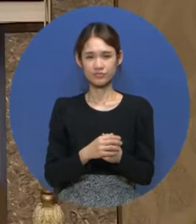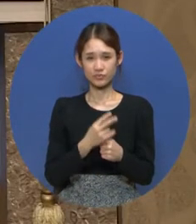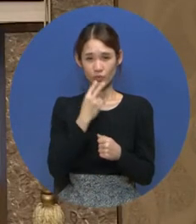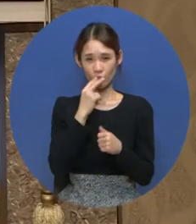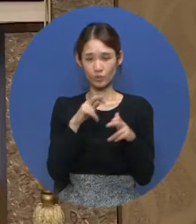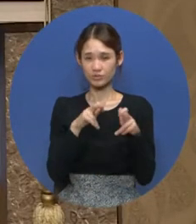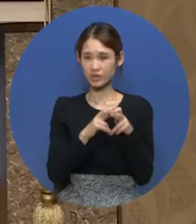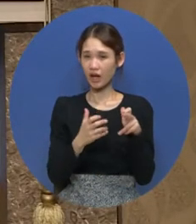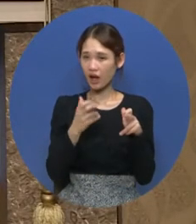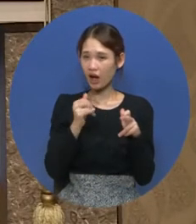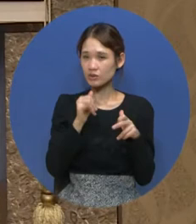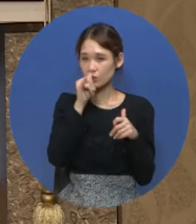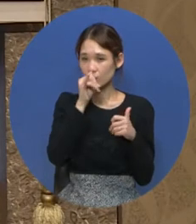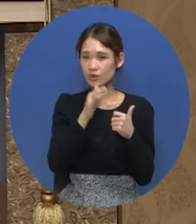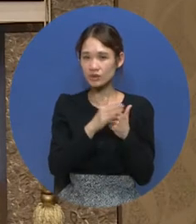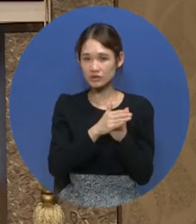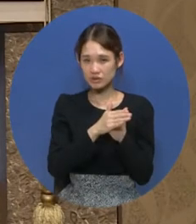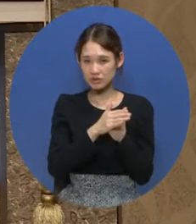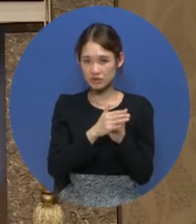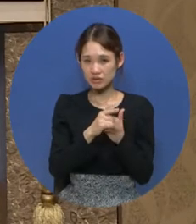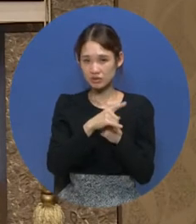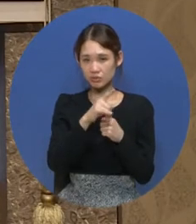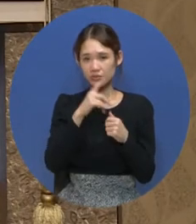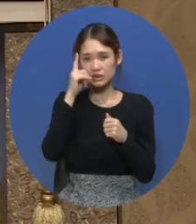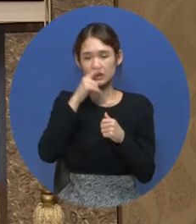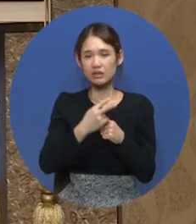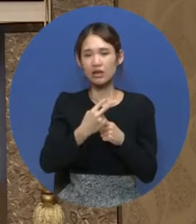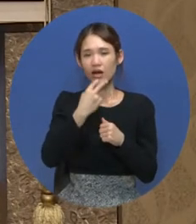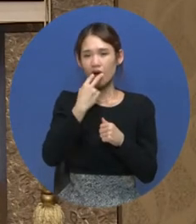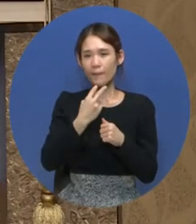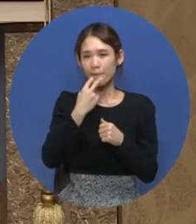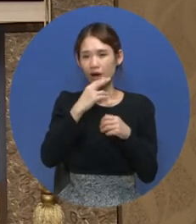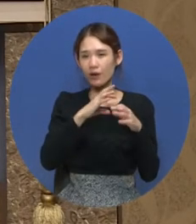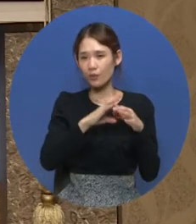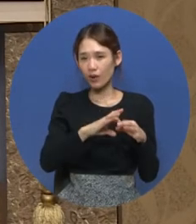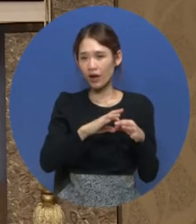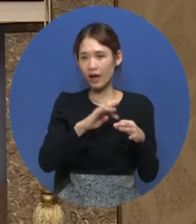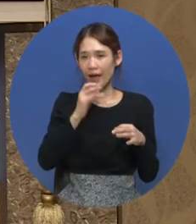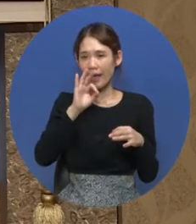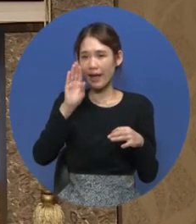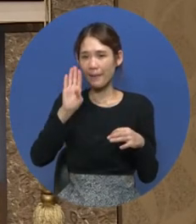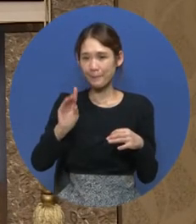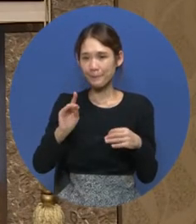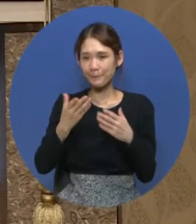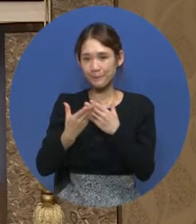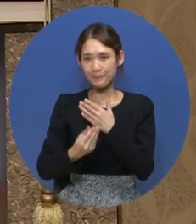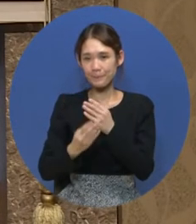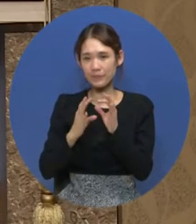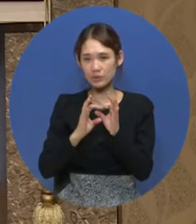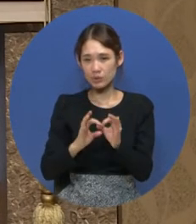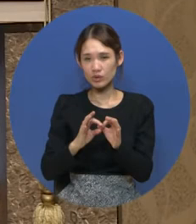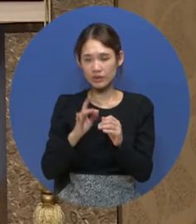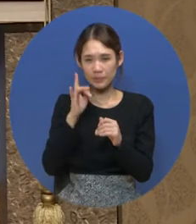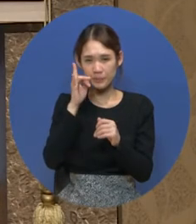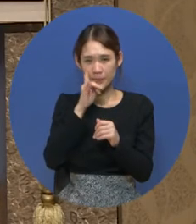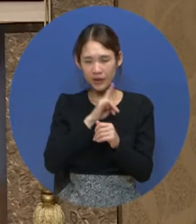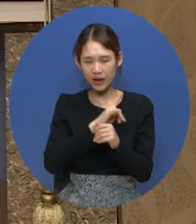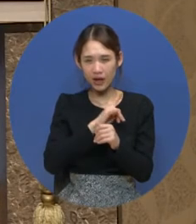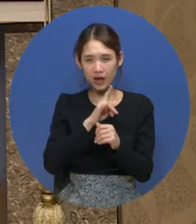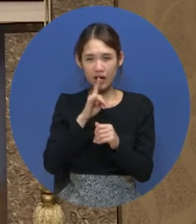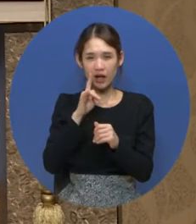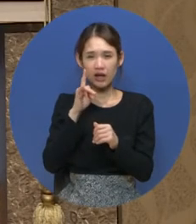장애를 갖고 있어서 미색 그 분들이 거의 이사 뭔지에 대한 앱을 깔아서 미세먼지가 만약에 어